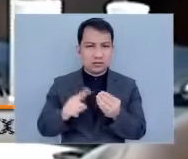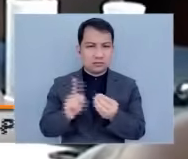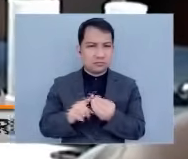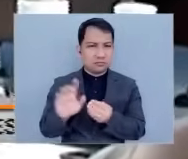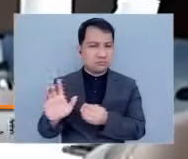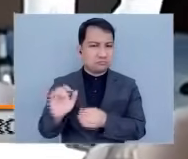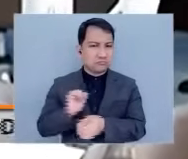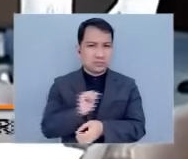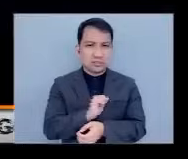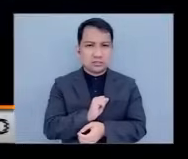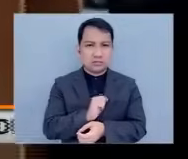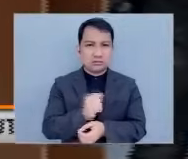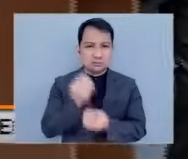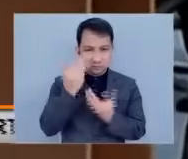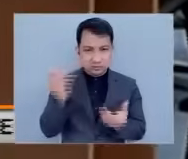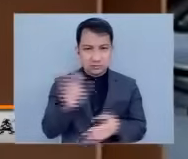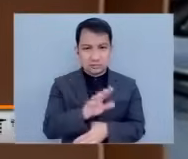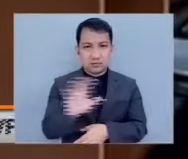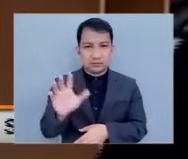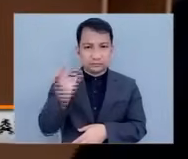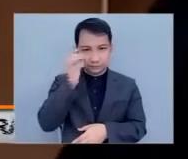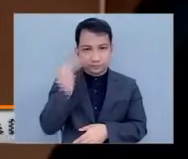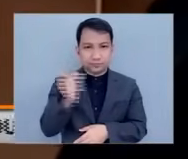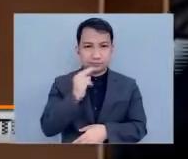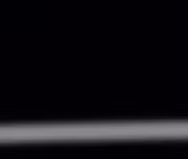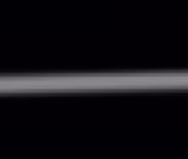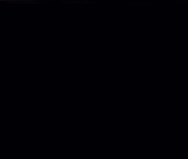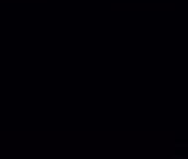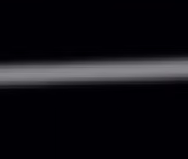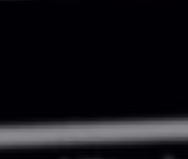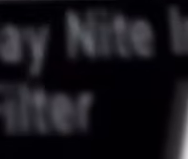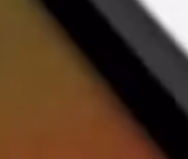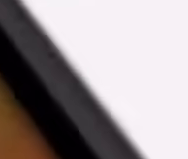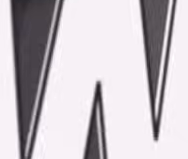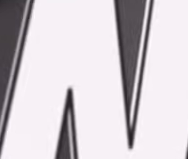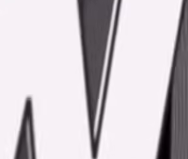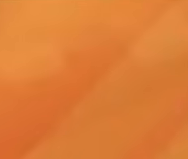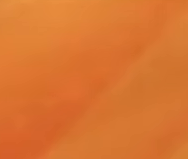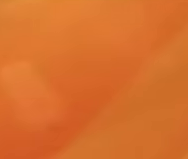Nagbabalita mula sa Frontline, Camille Samonte, News 5.